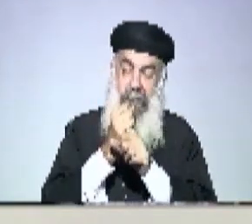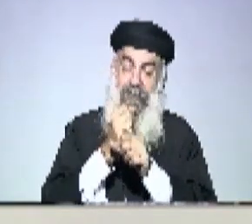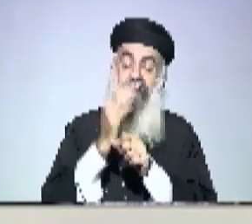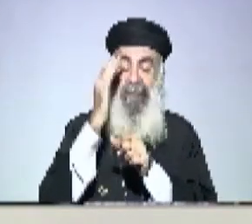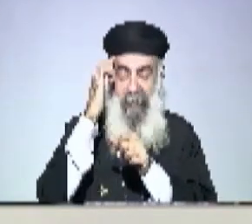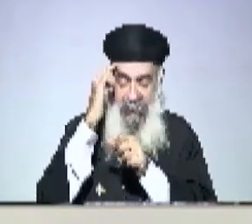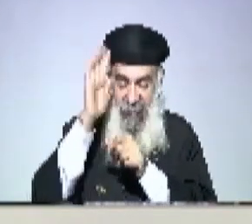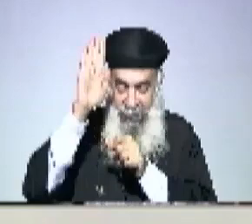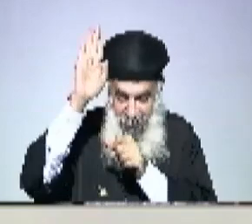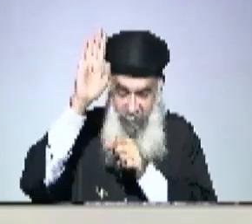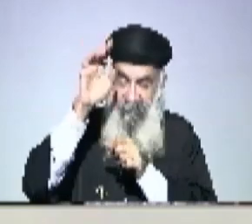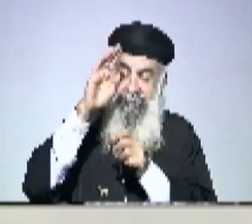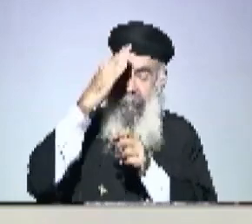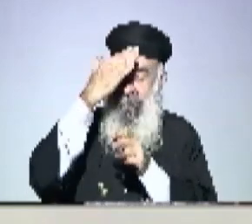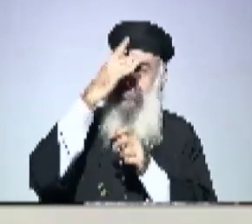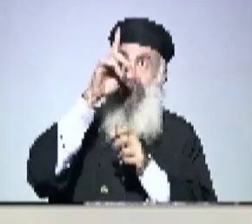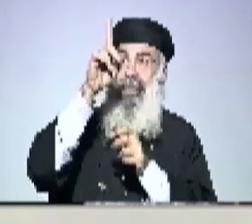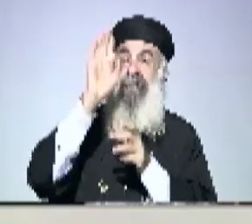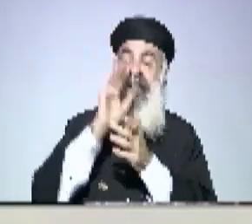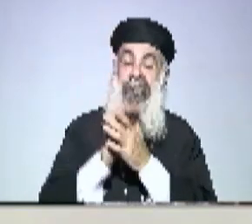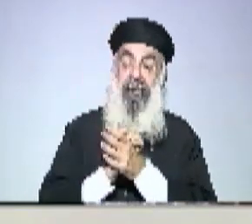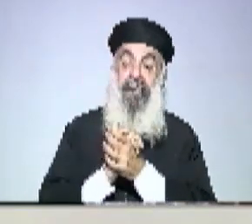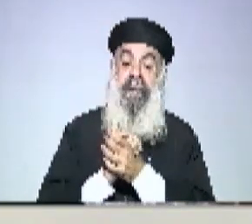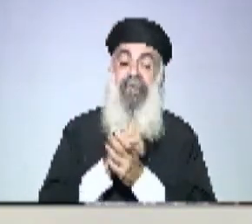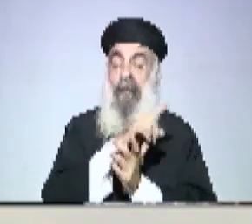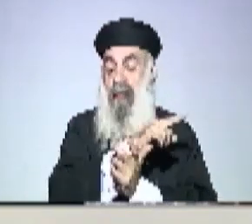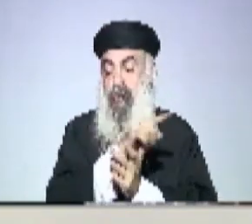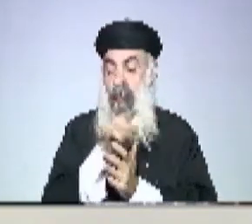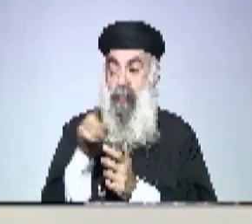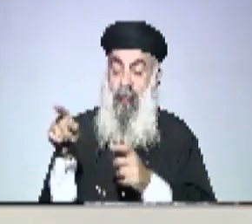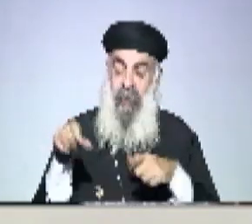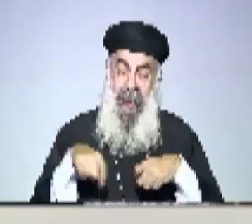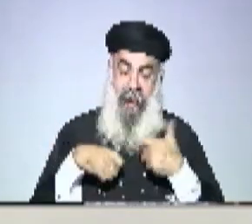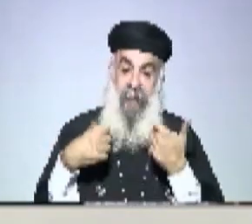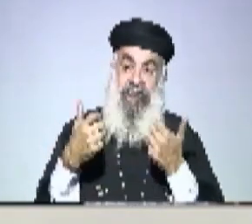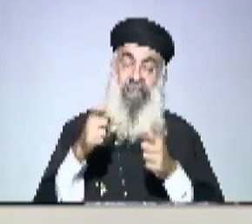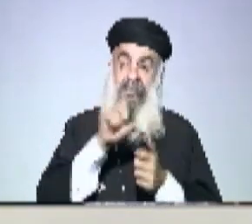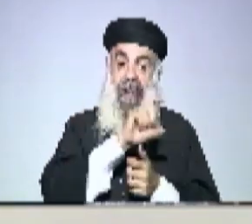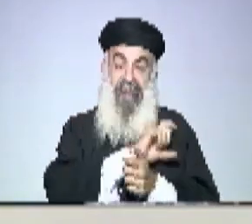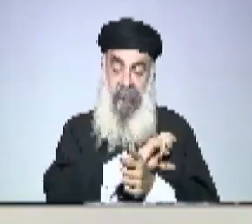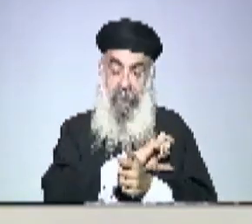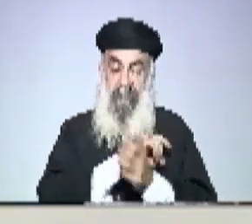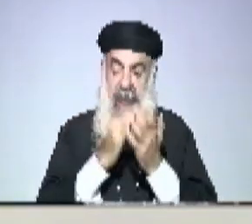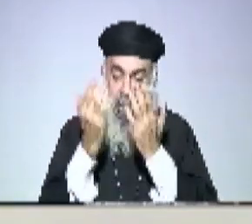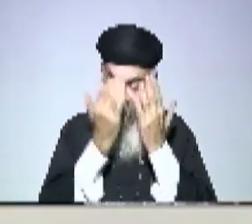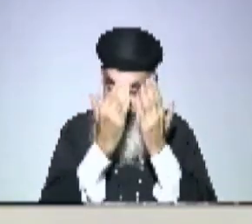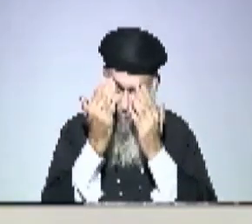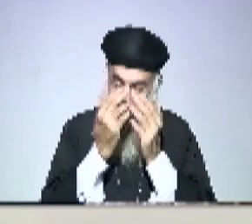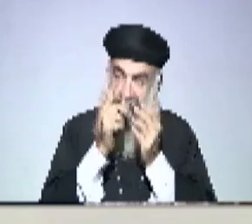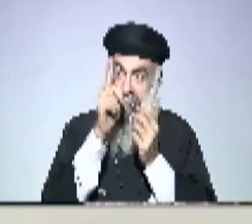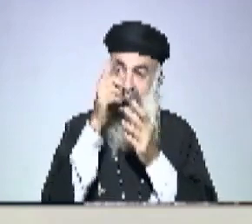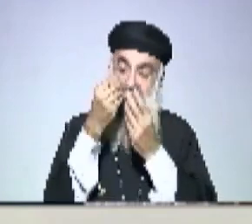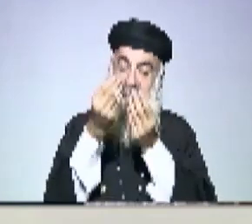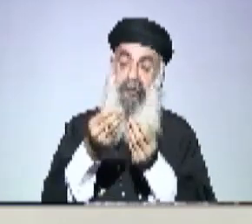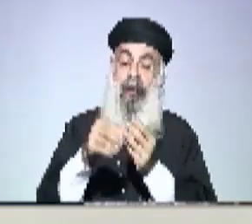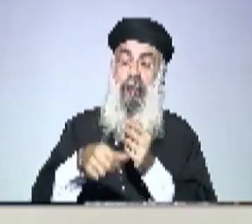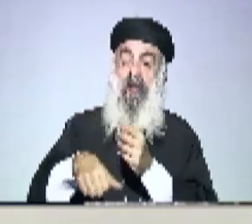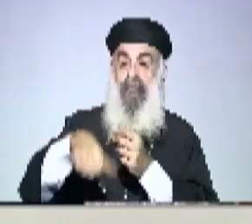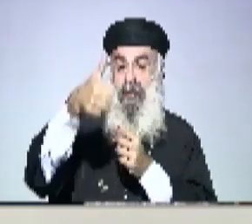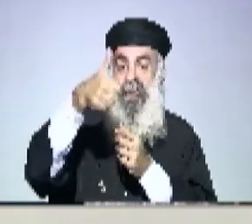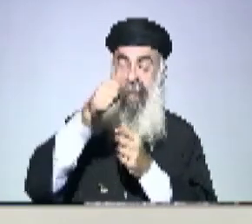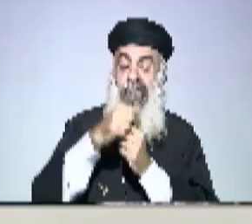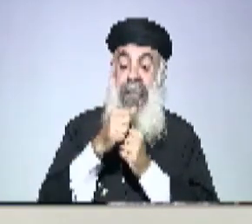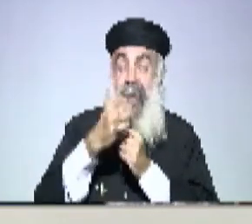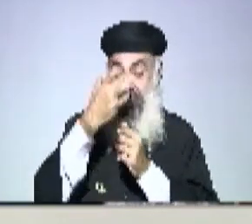بنعمه ربنا فاحنا دي في كل حياتنا بقى الطالب اللي بيذاكر ربنا بينجح